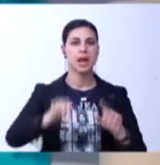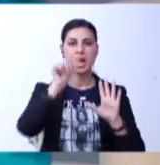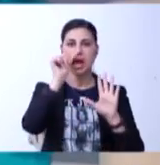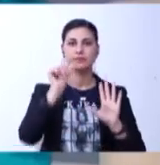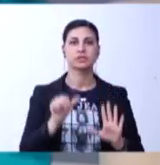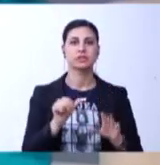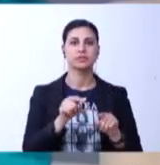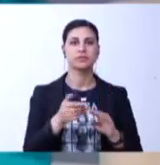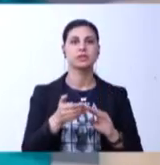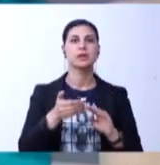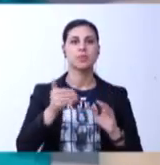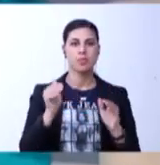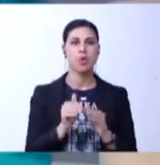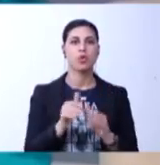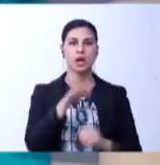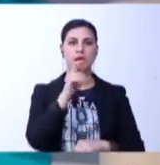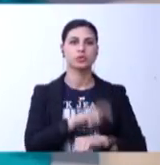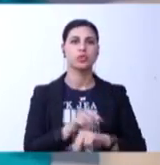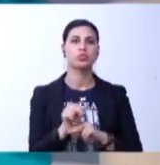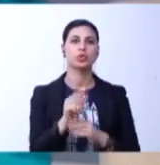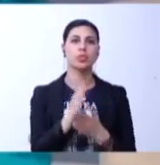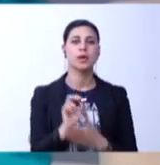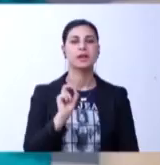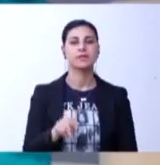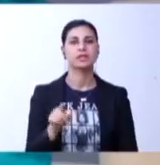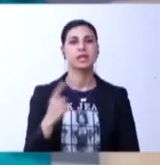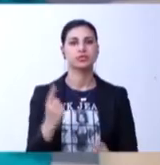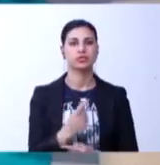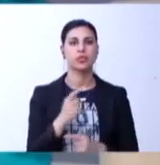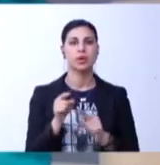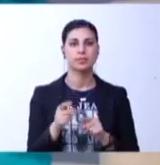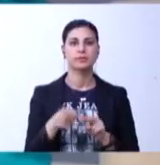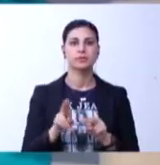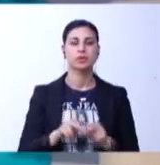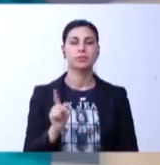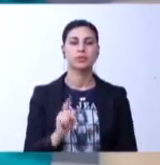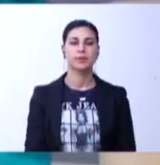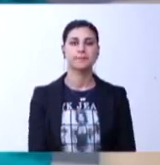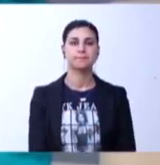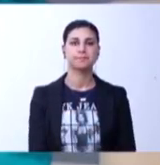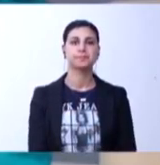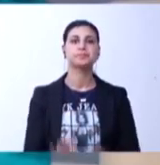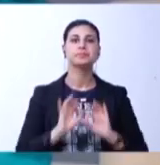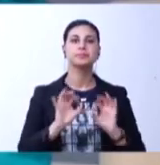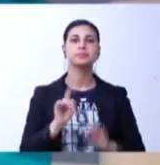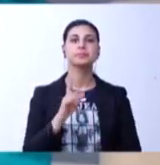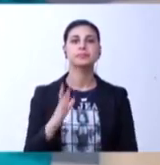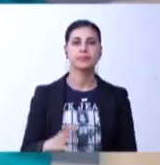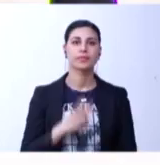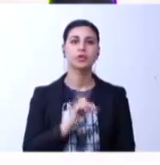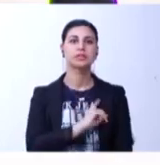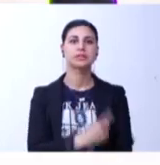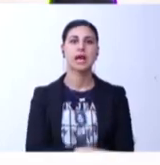თვით უფრო ხანმოკლე კურნალობა არის ვიდრე ტრადიციული ბრეისებით, იმიტომ რომ აი რაც ავხსენი,